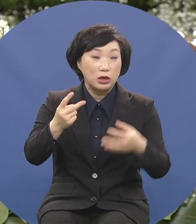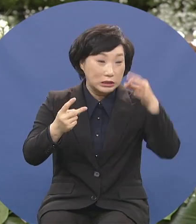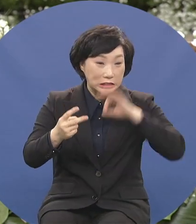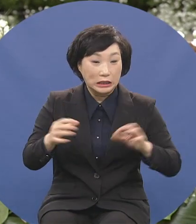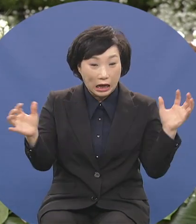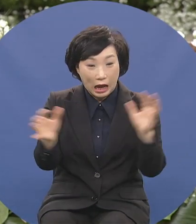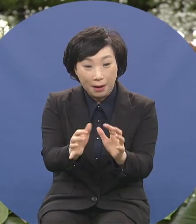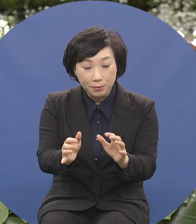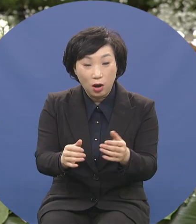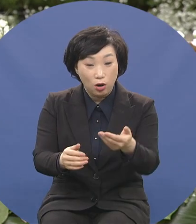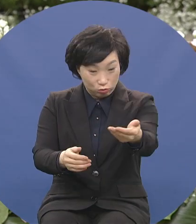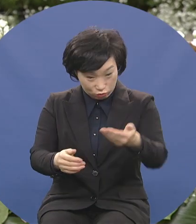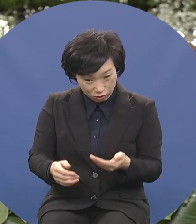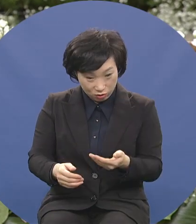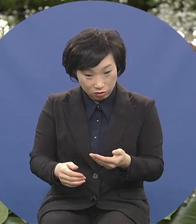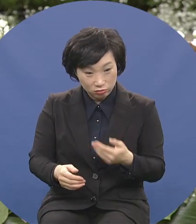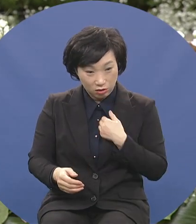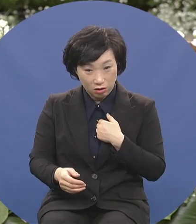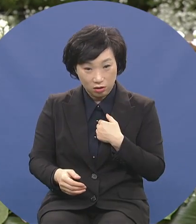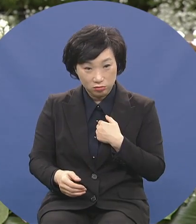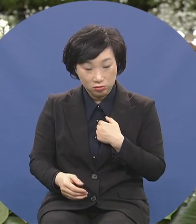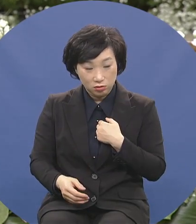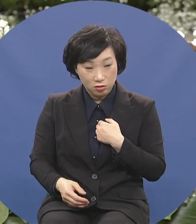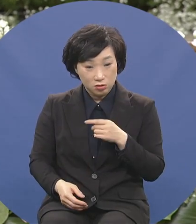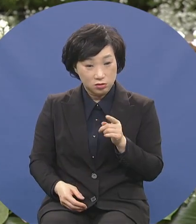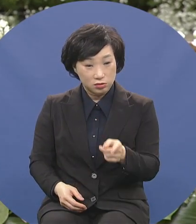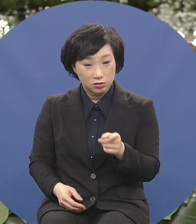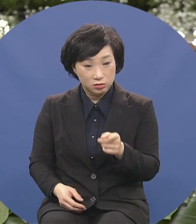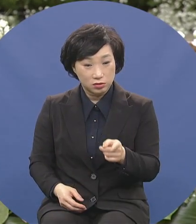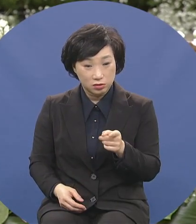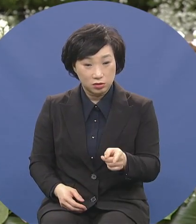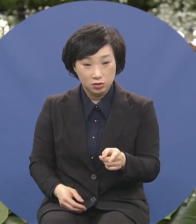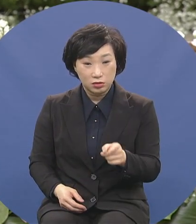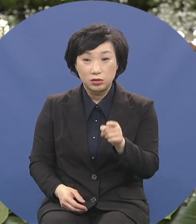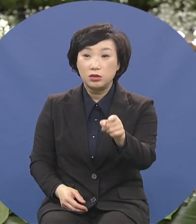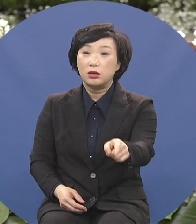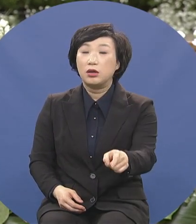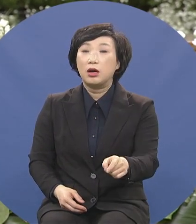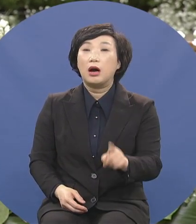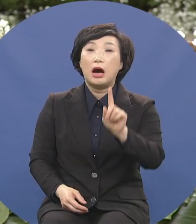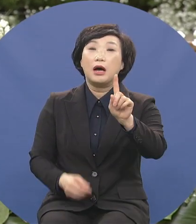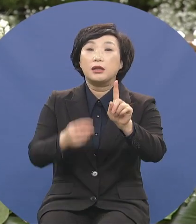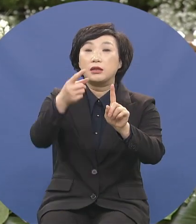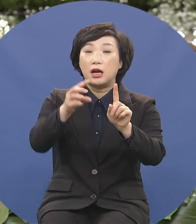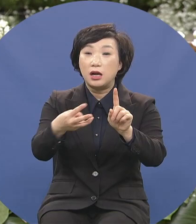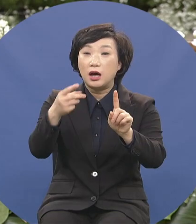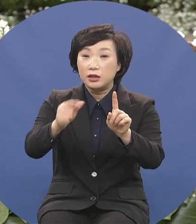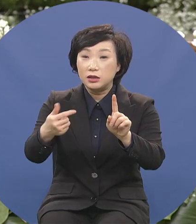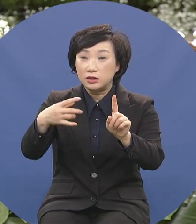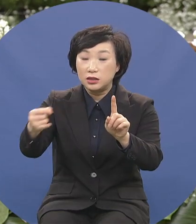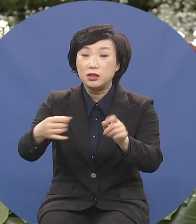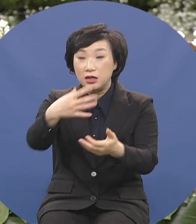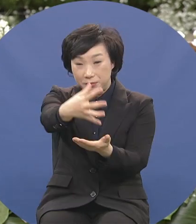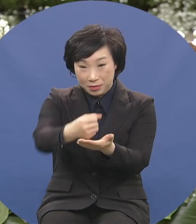별리 이자라도 받게 할 것이니라 하고 그에게서 한 달란트를